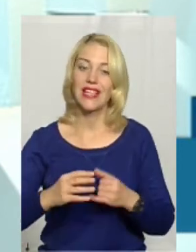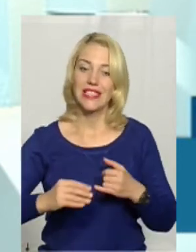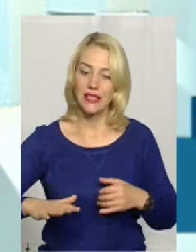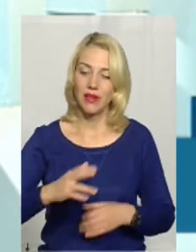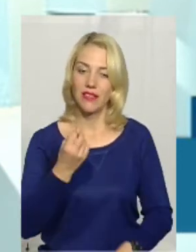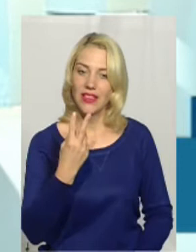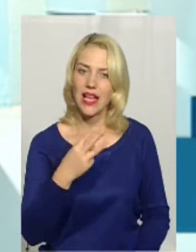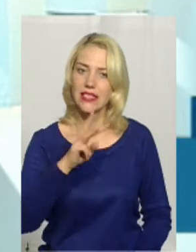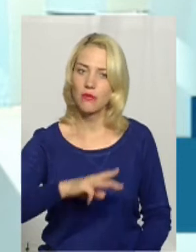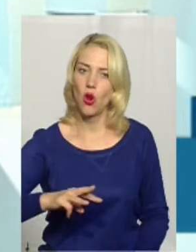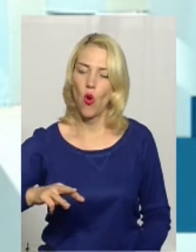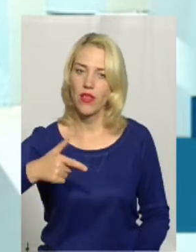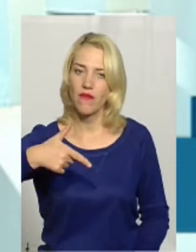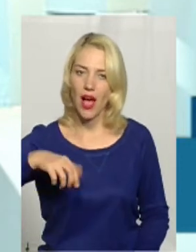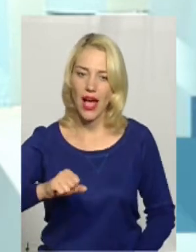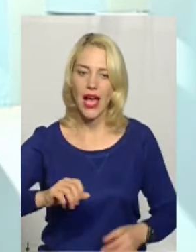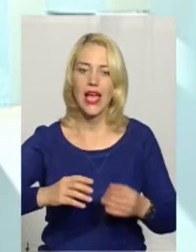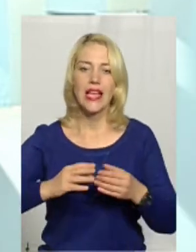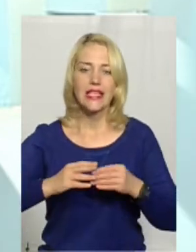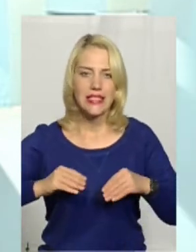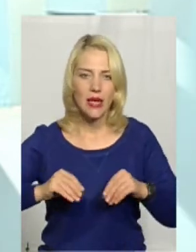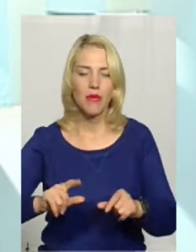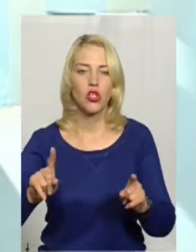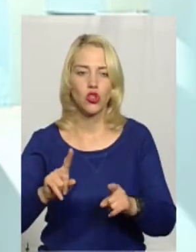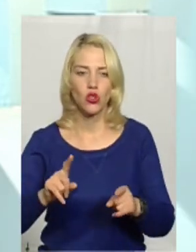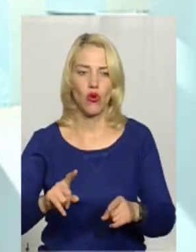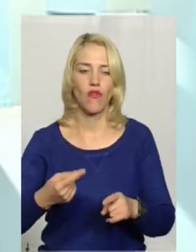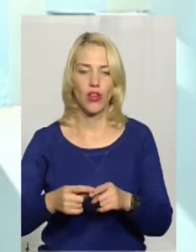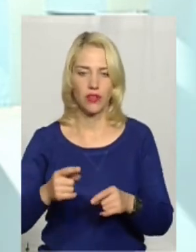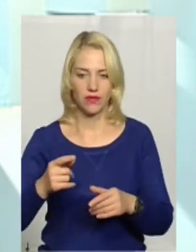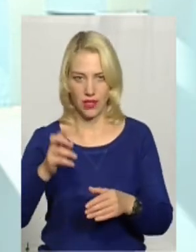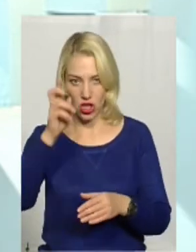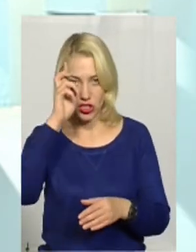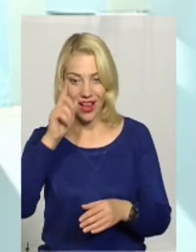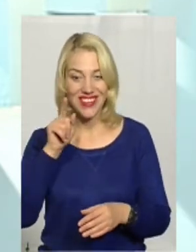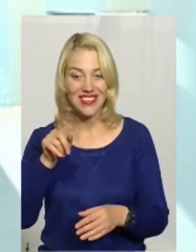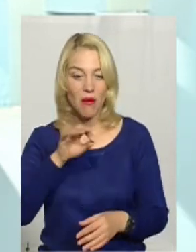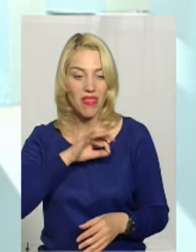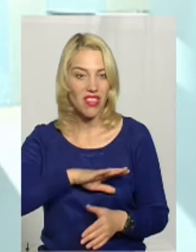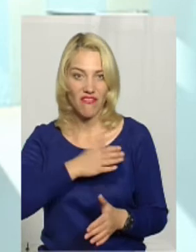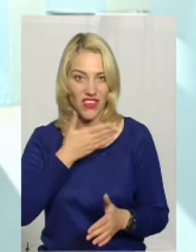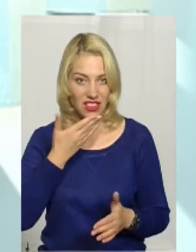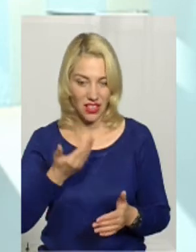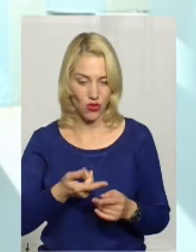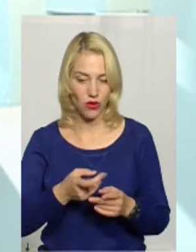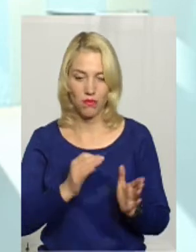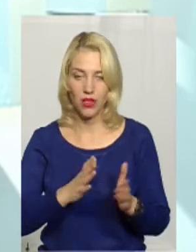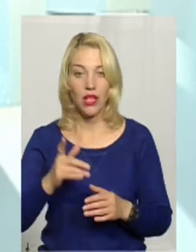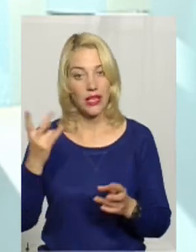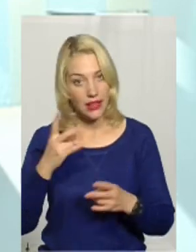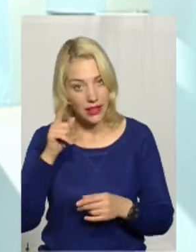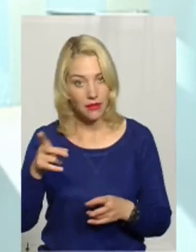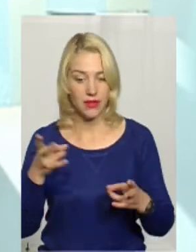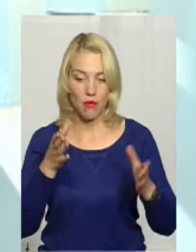землі, які належать державі. І які використовуються вкрай неефективно. Так може там треба навести пуття, порядок